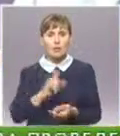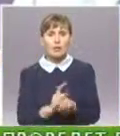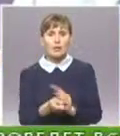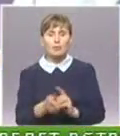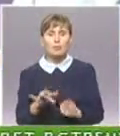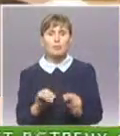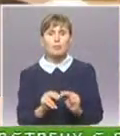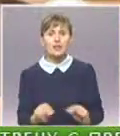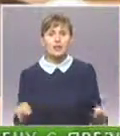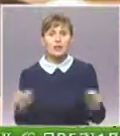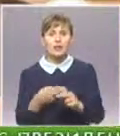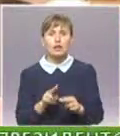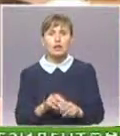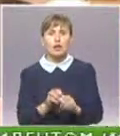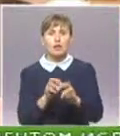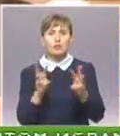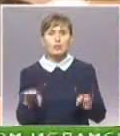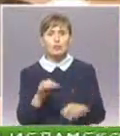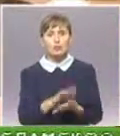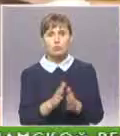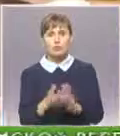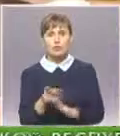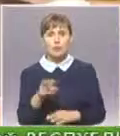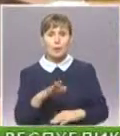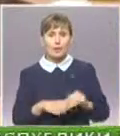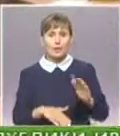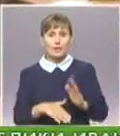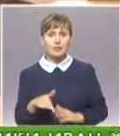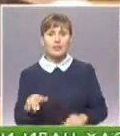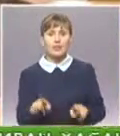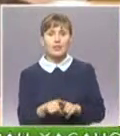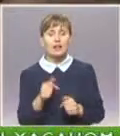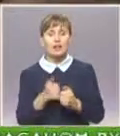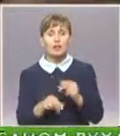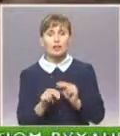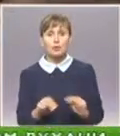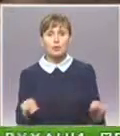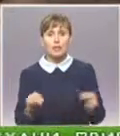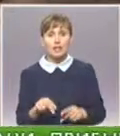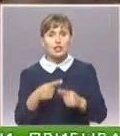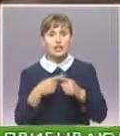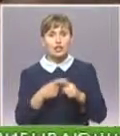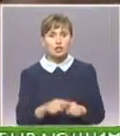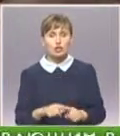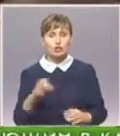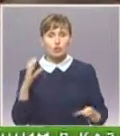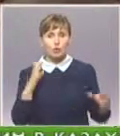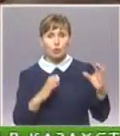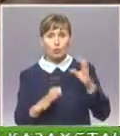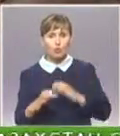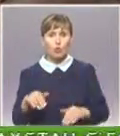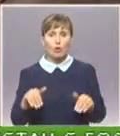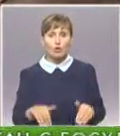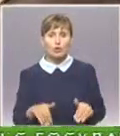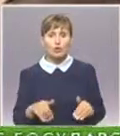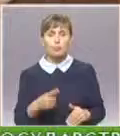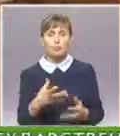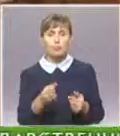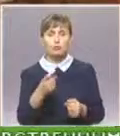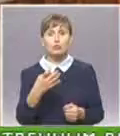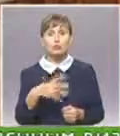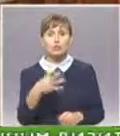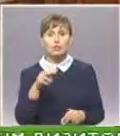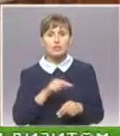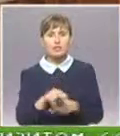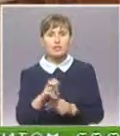самих педагогов, которым обеспечат все условия для практики. Так, каждый преподаватель технического колледжа сможет получить 144 часа занятий